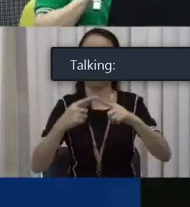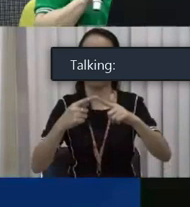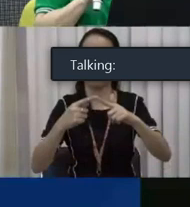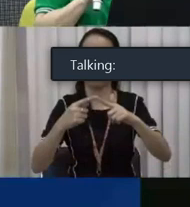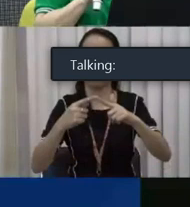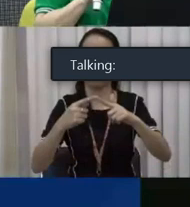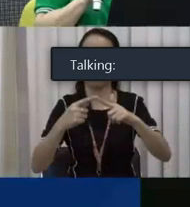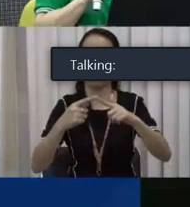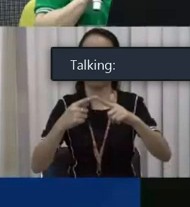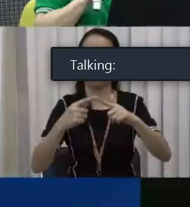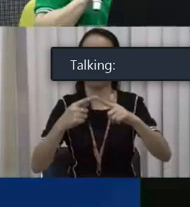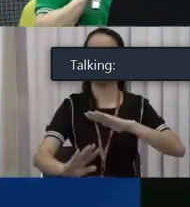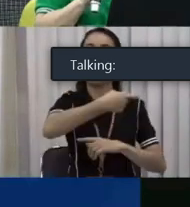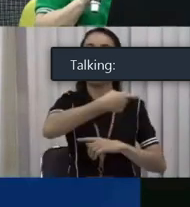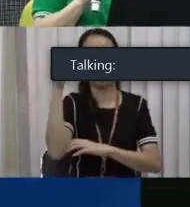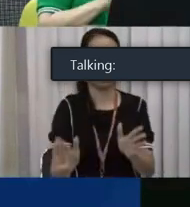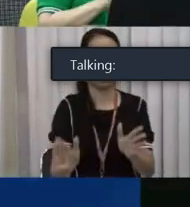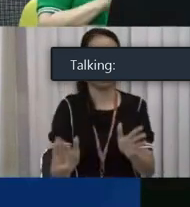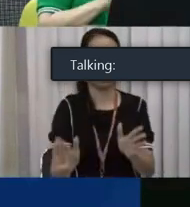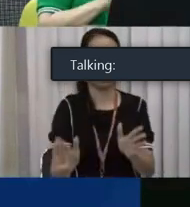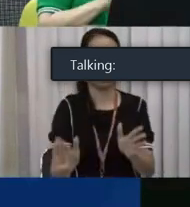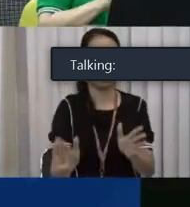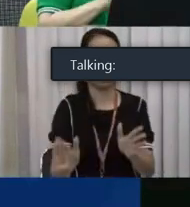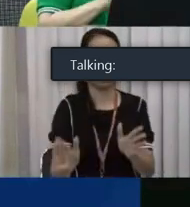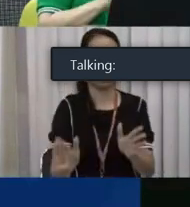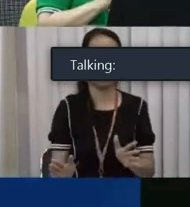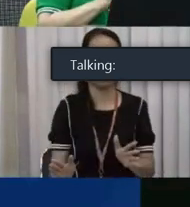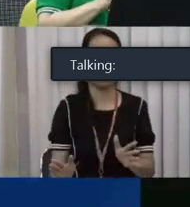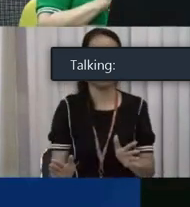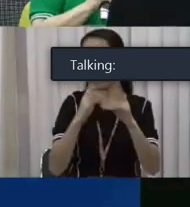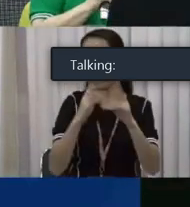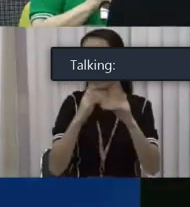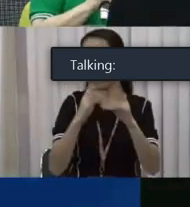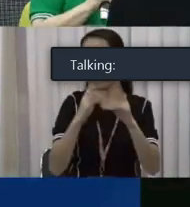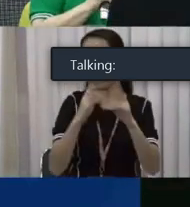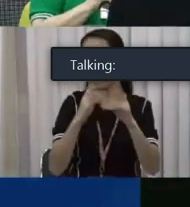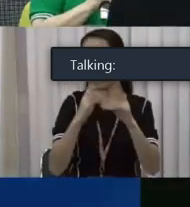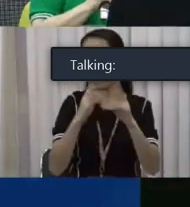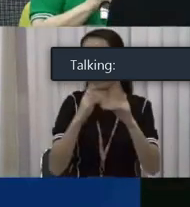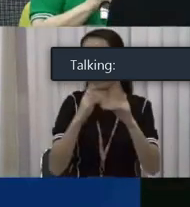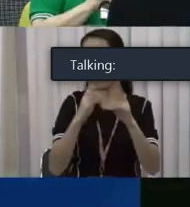iyang status, no? Single ba na siya or unsa ba. So,